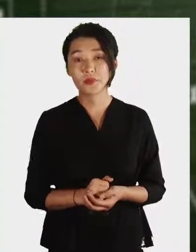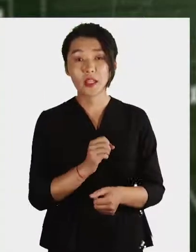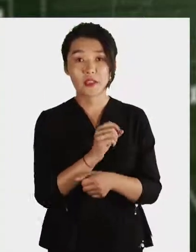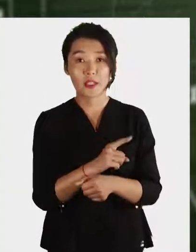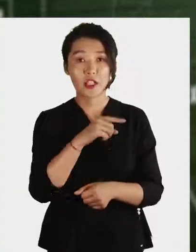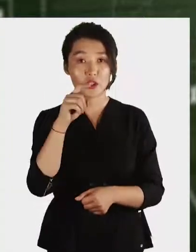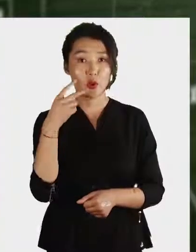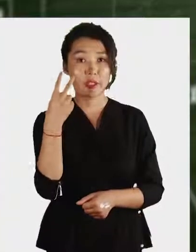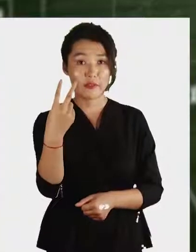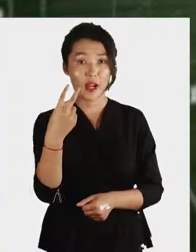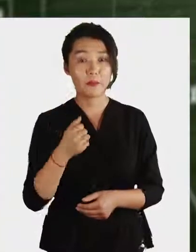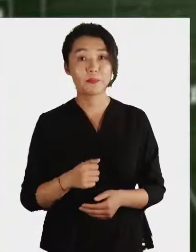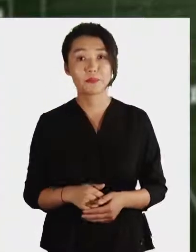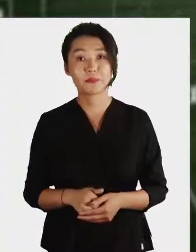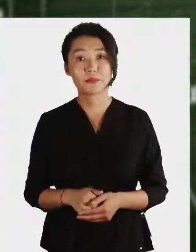Задача номер 2.